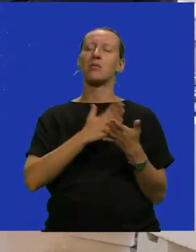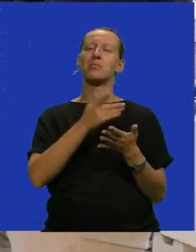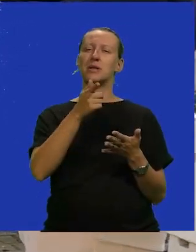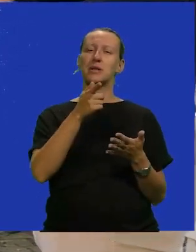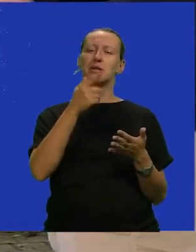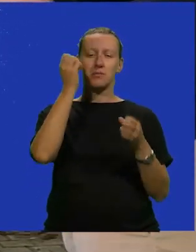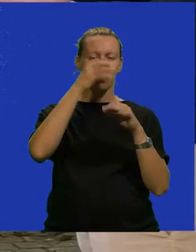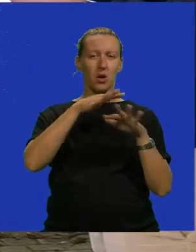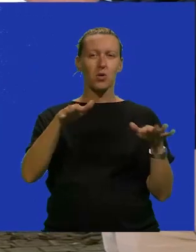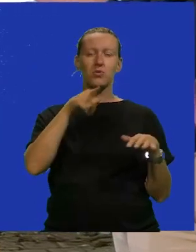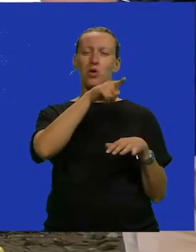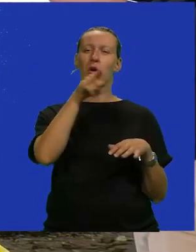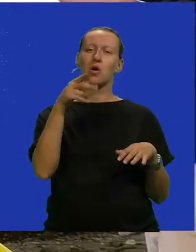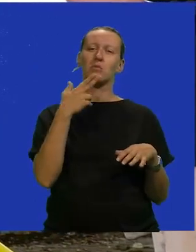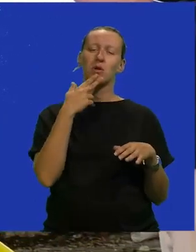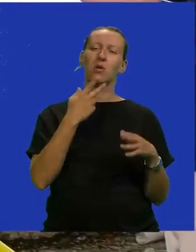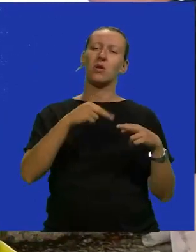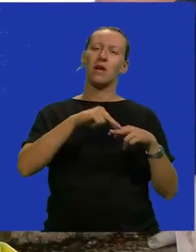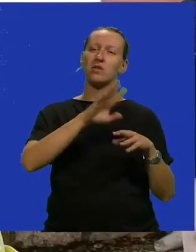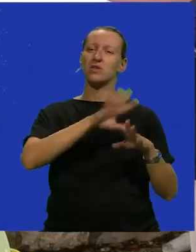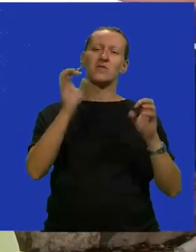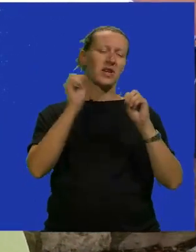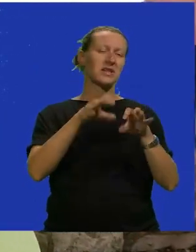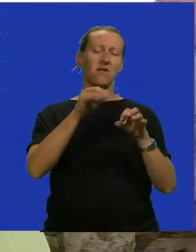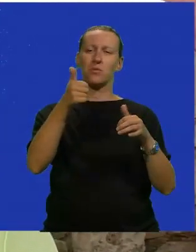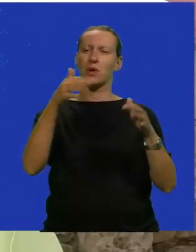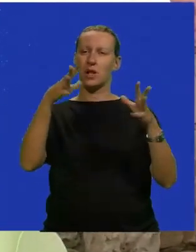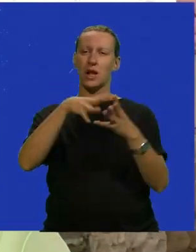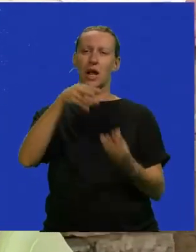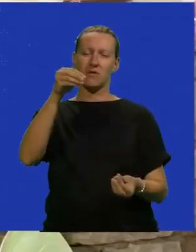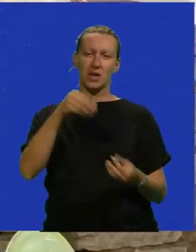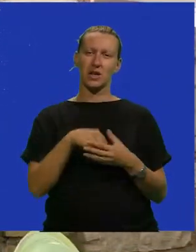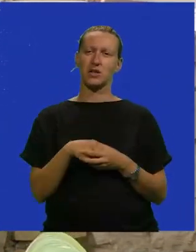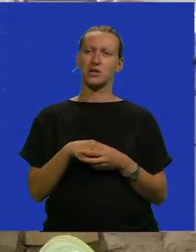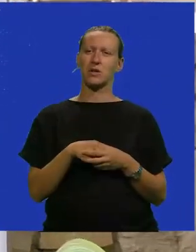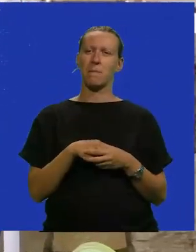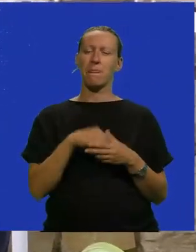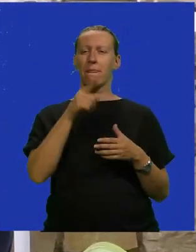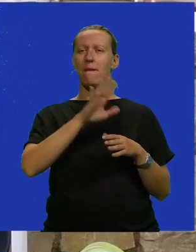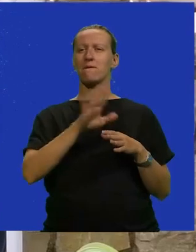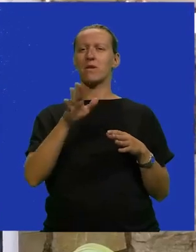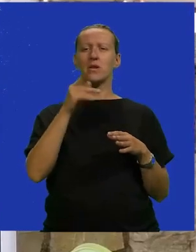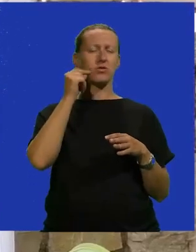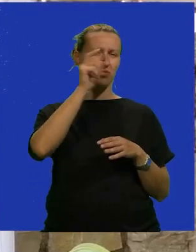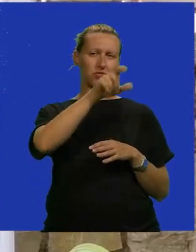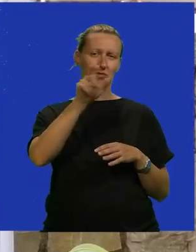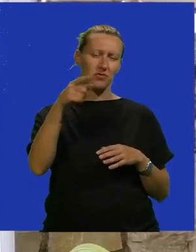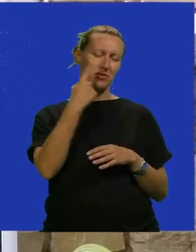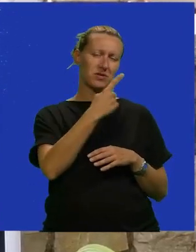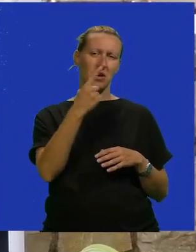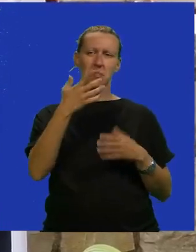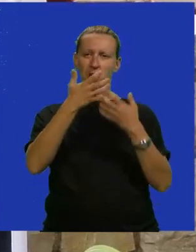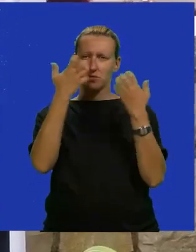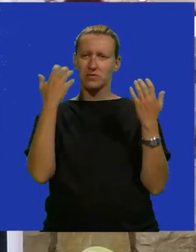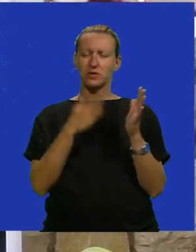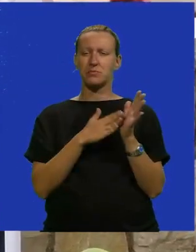ča bi te poručila onima ki najrađe sve hite u jednu vriću. A čujte, to je stvar svakog čovjeka.